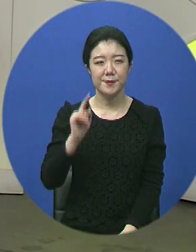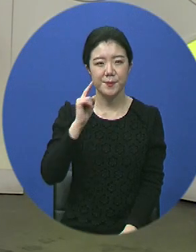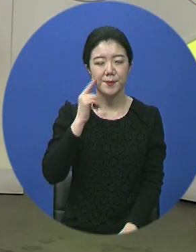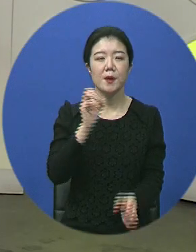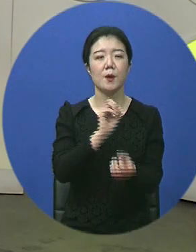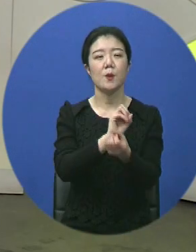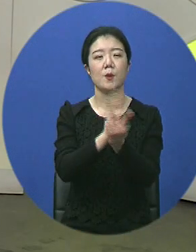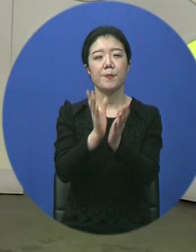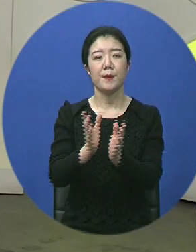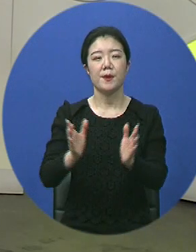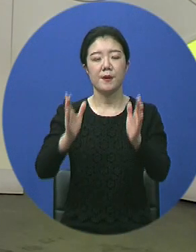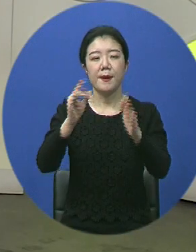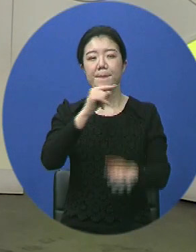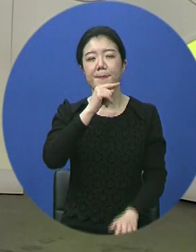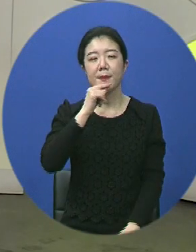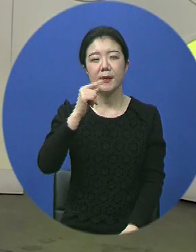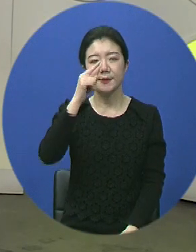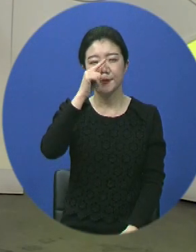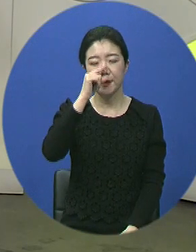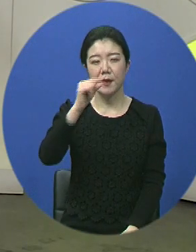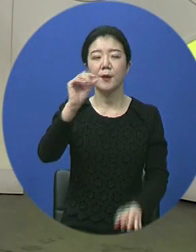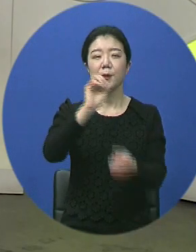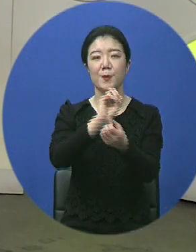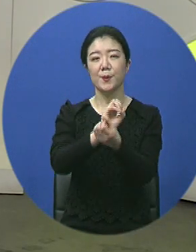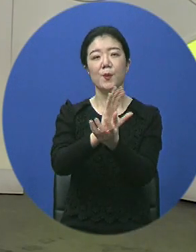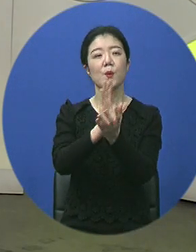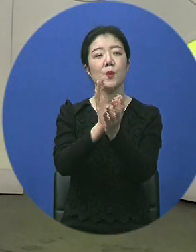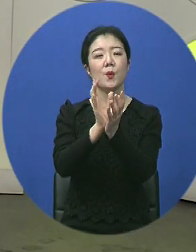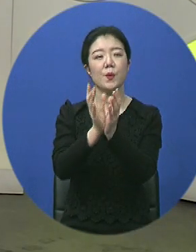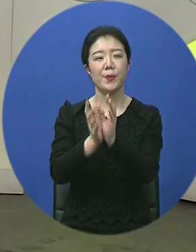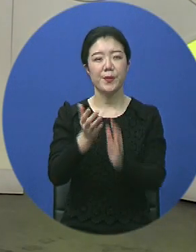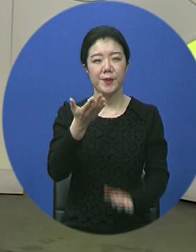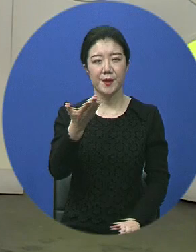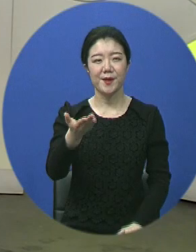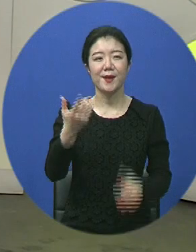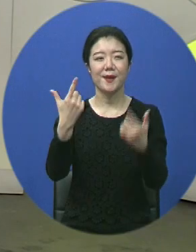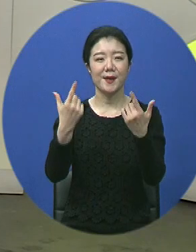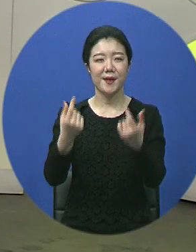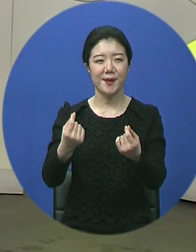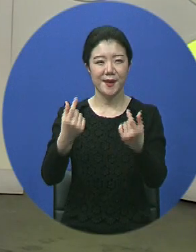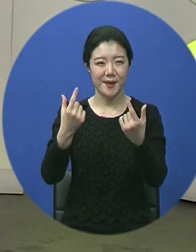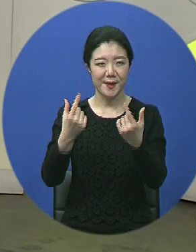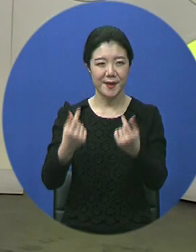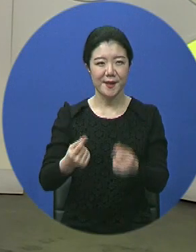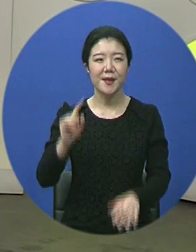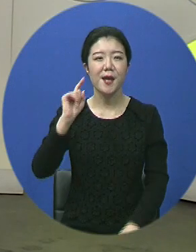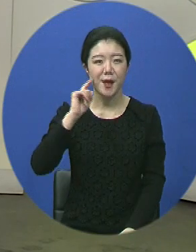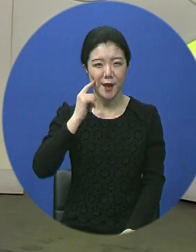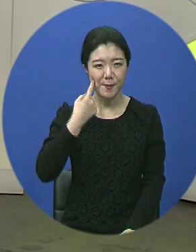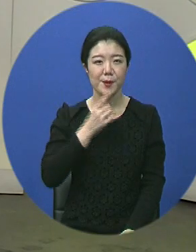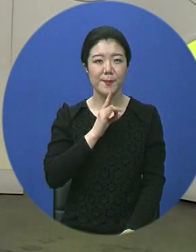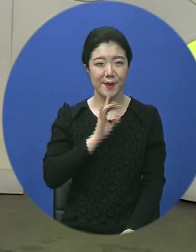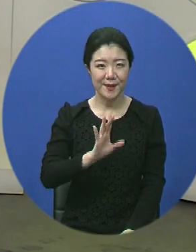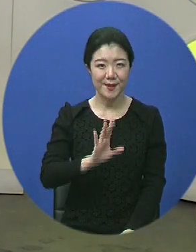예쁜 꽃병에 빨갛던 미꽃 당신같이 꽃피만 하네.